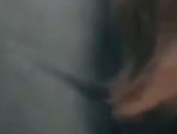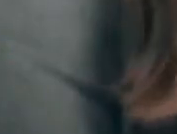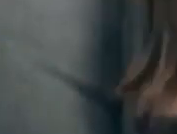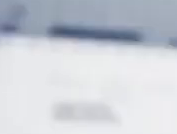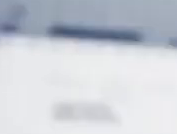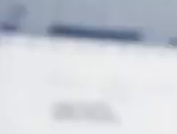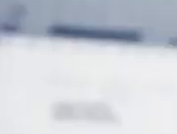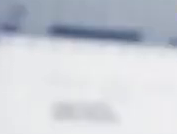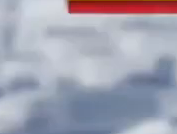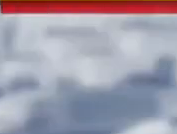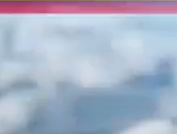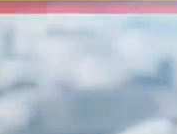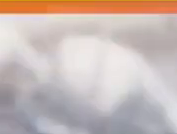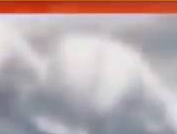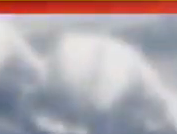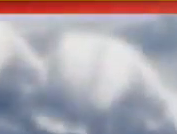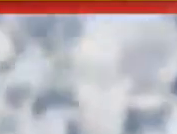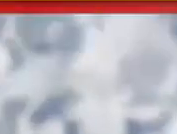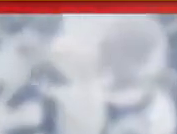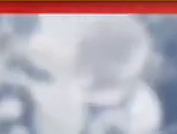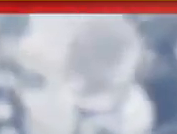NutriChunks.